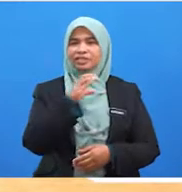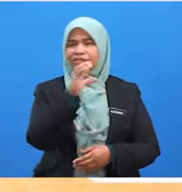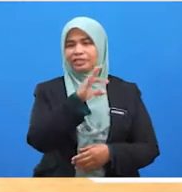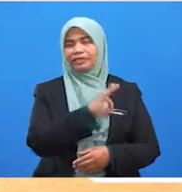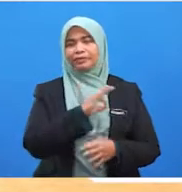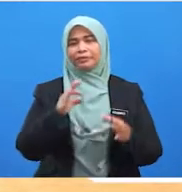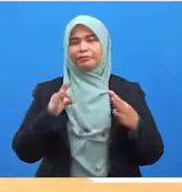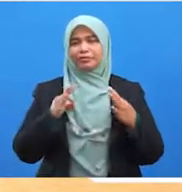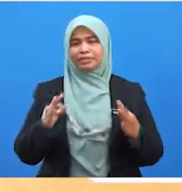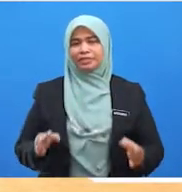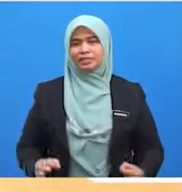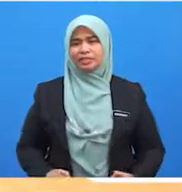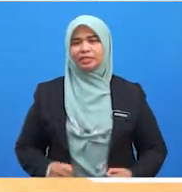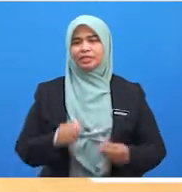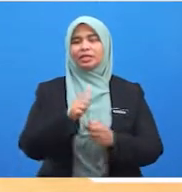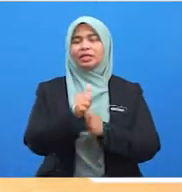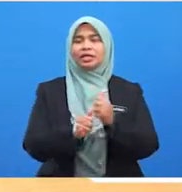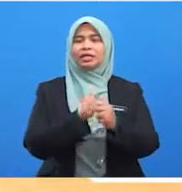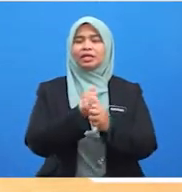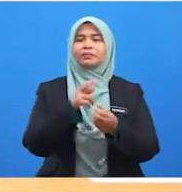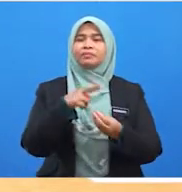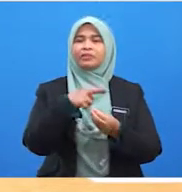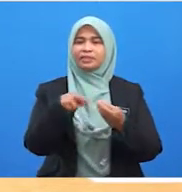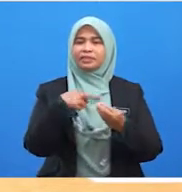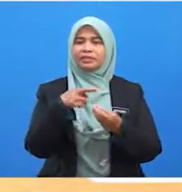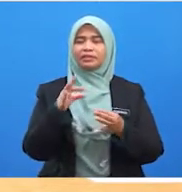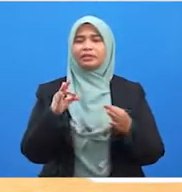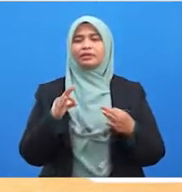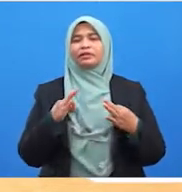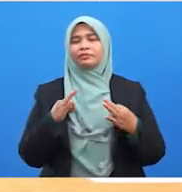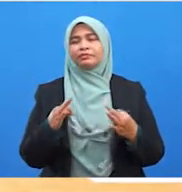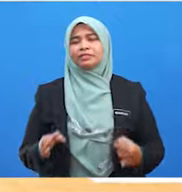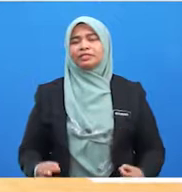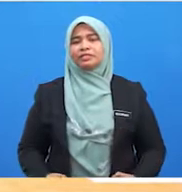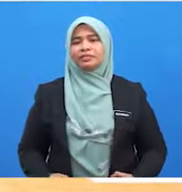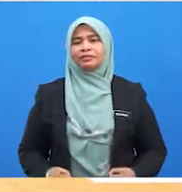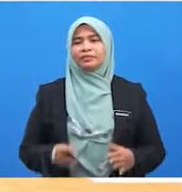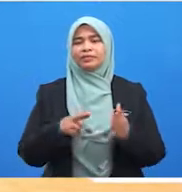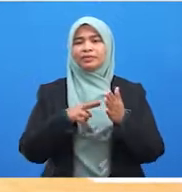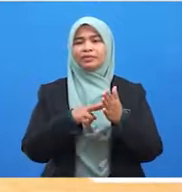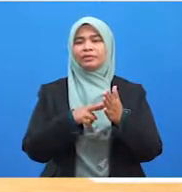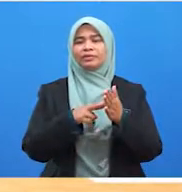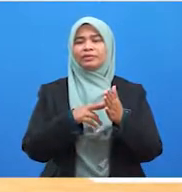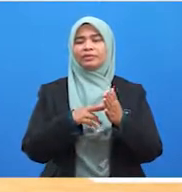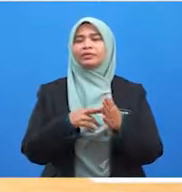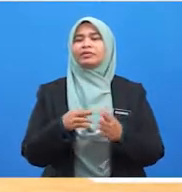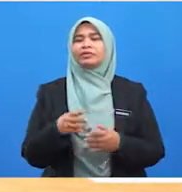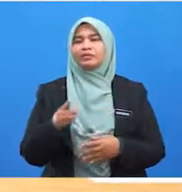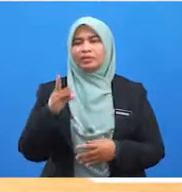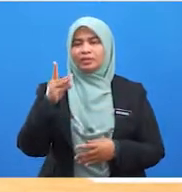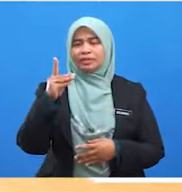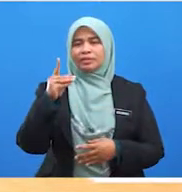fizikal. Tetapi, apakah murid-murid tahu maksudnya? Merujuk Dewan Bahasa dan